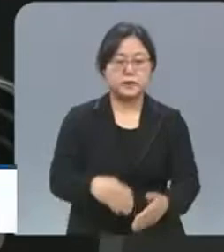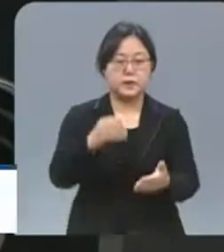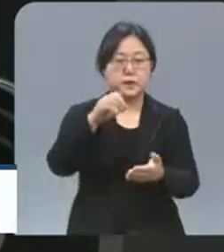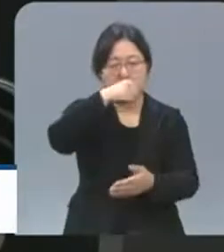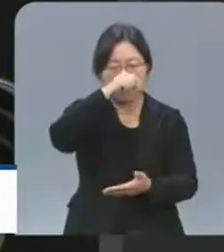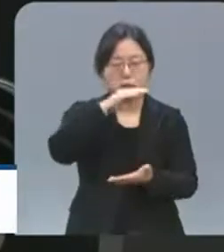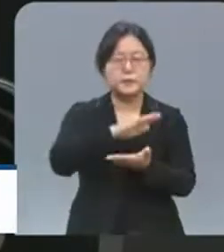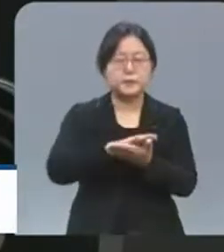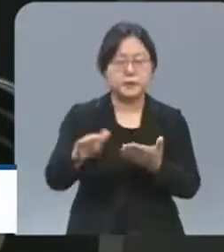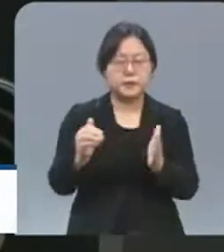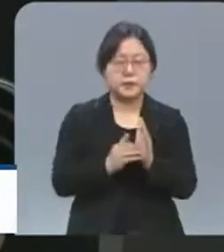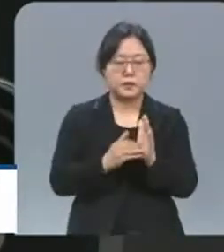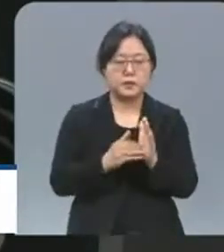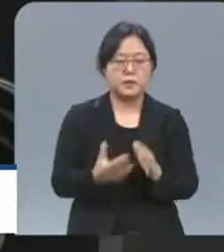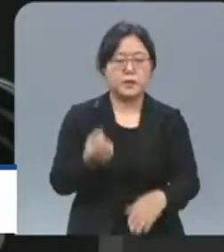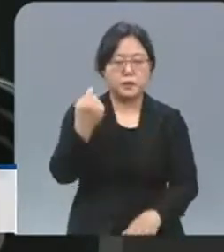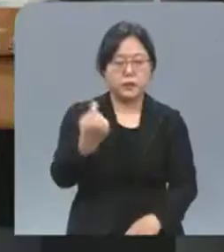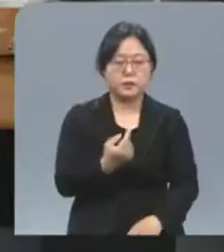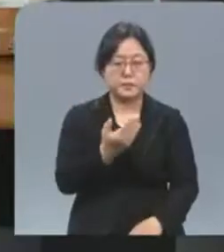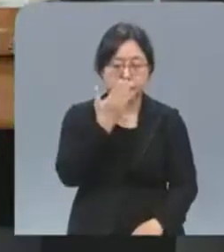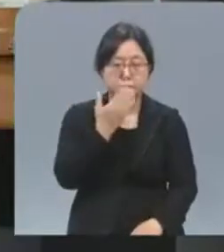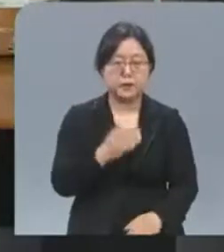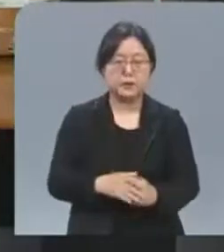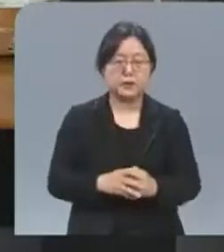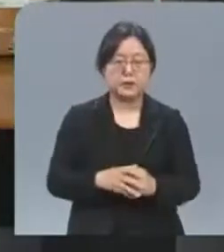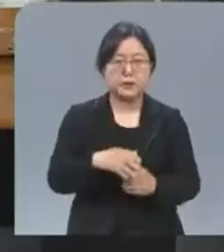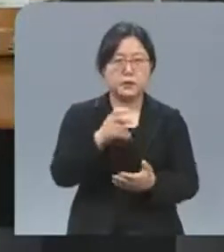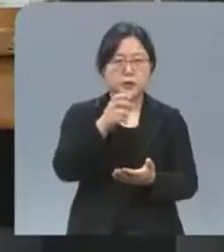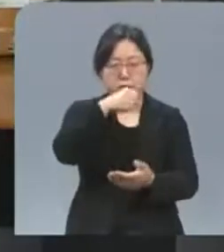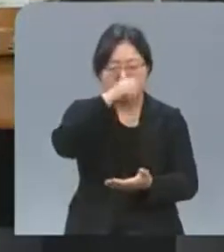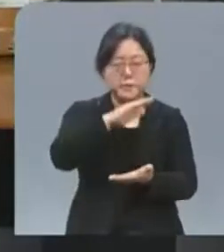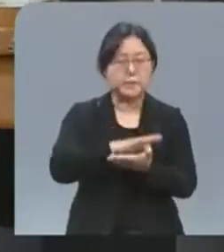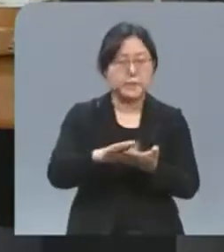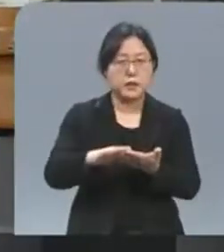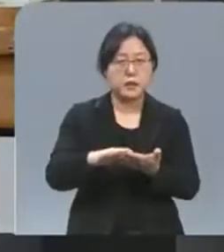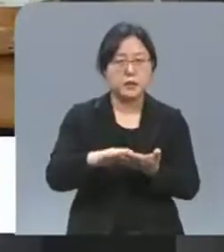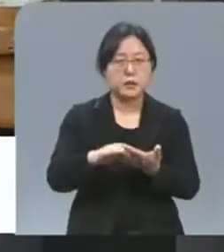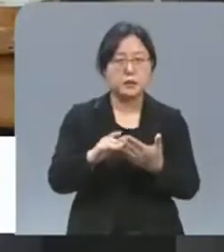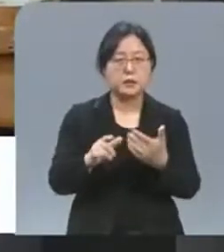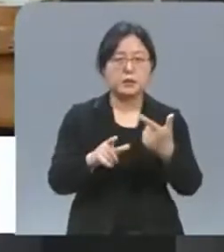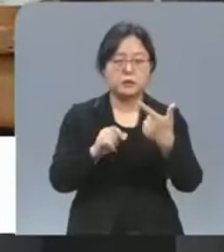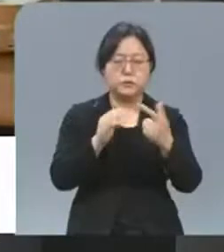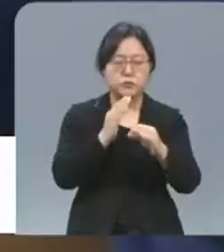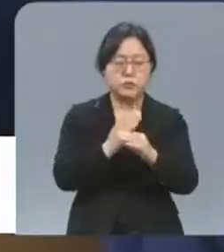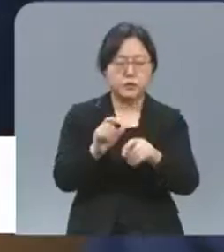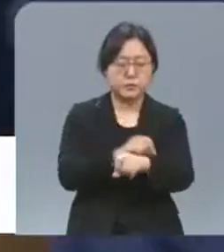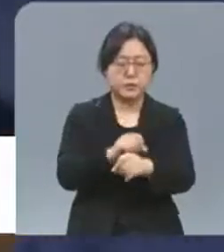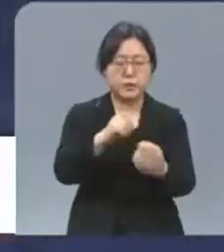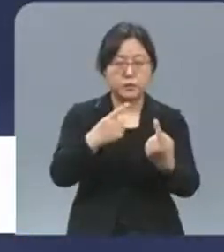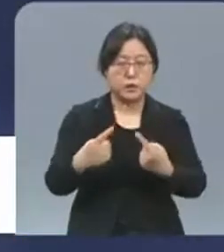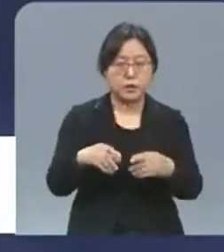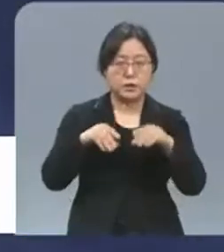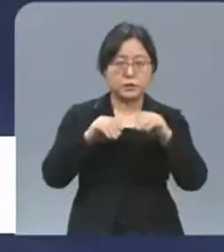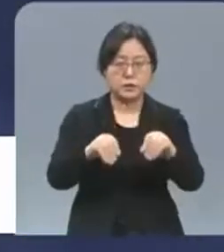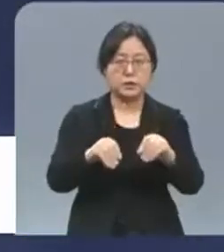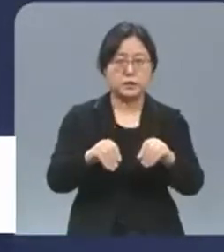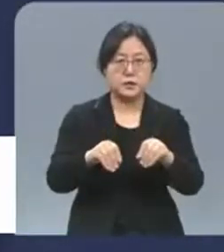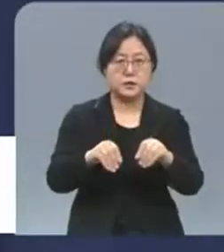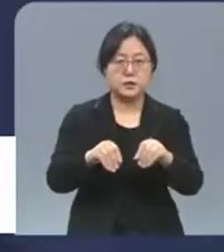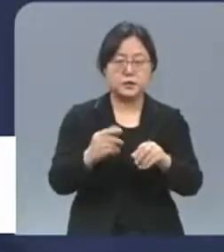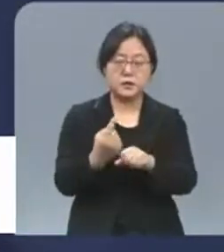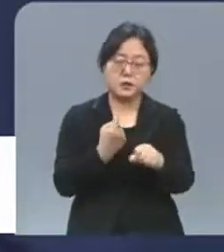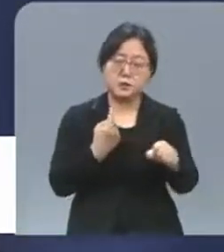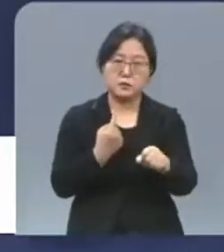돼가지고 어떡하죠? 빨리 오셨으면. 재정이 바닥나 두 달 안에 10% 특별 할인이 종료된다는 소식에